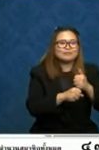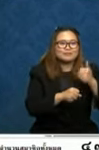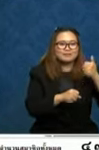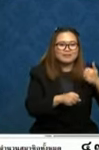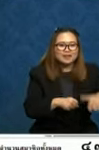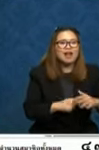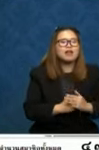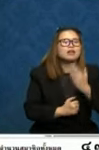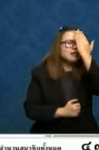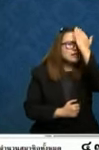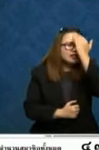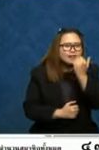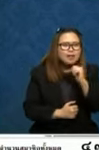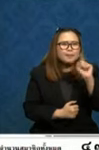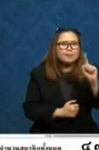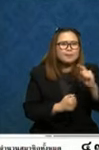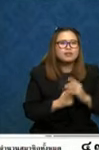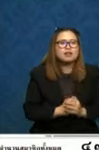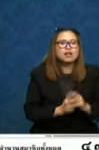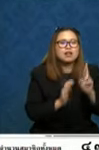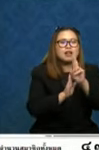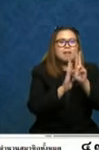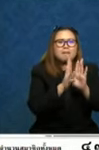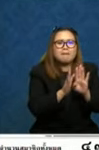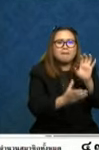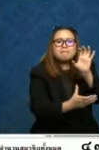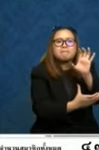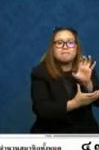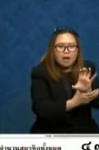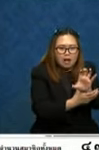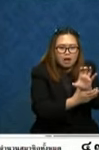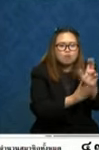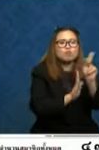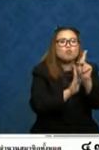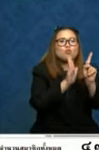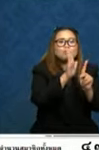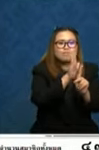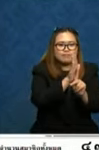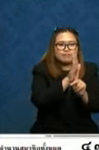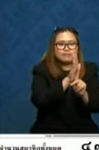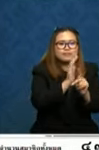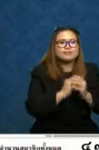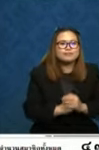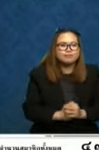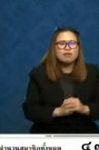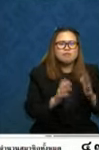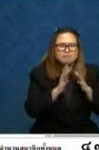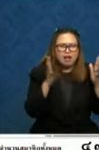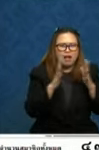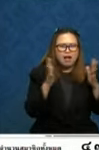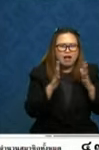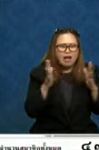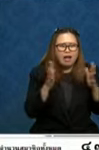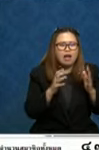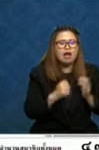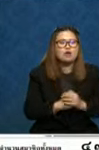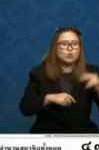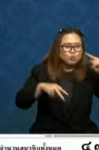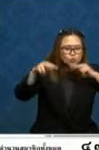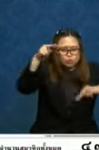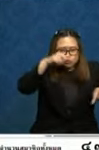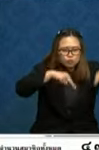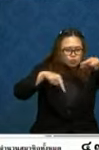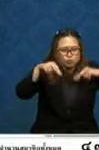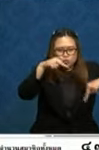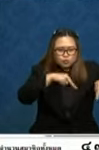ำได้เนื่องจากการติดระเบียบข้อบังคับนะครับกฎหมายนะครับมากมายเลยทีเดียวที่เข้าไปครอบไปงำนะครับ